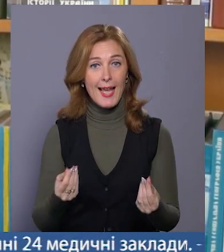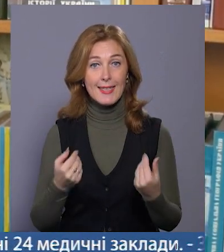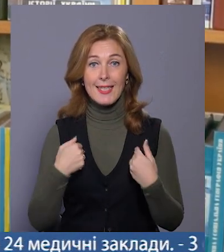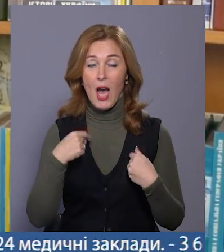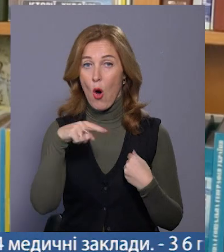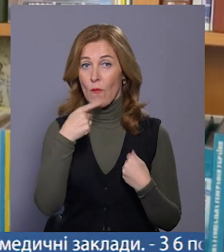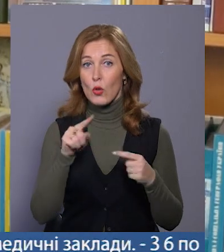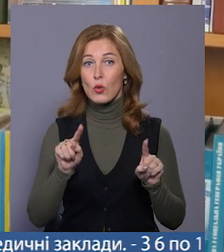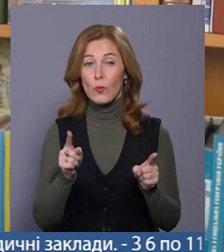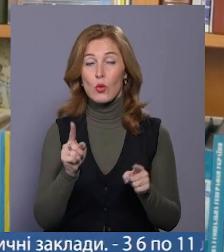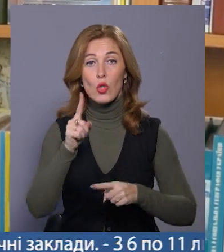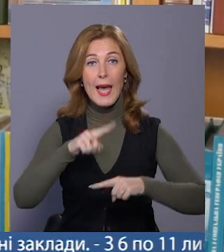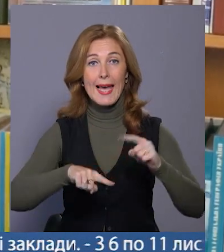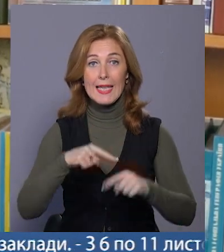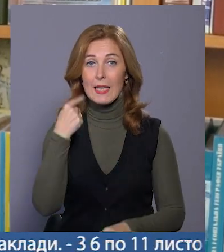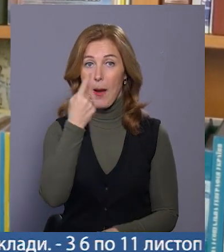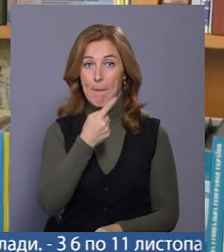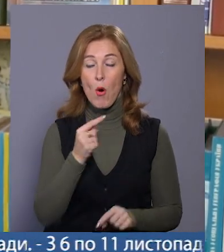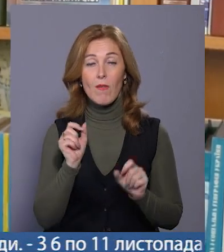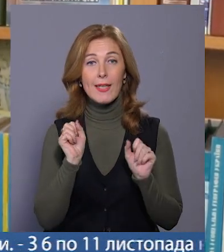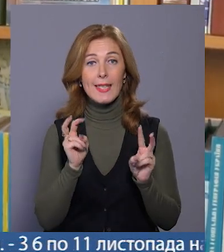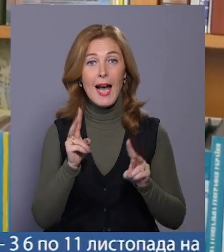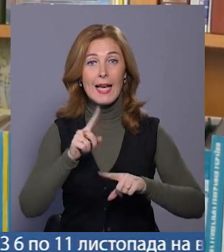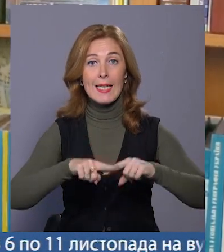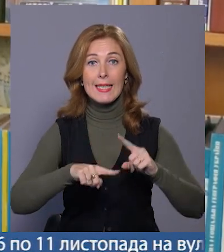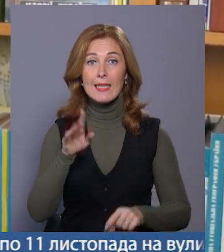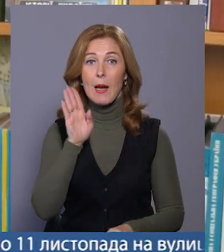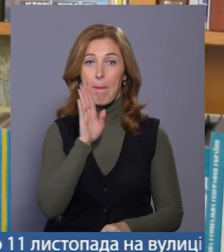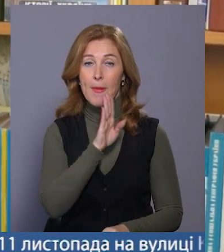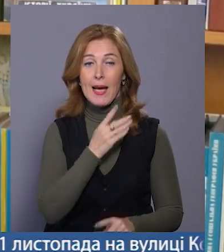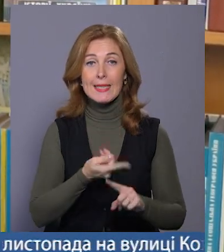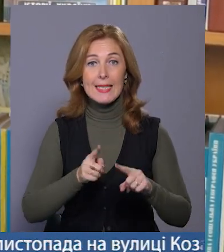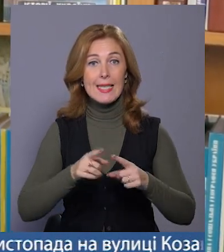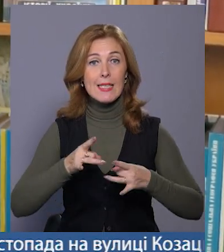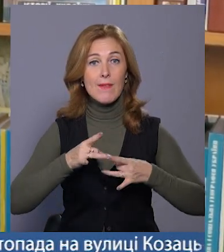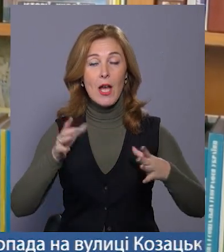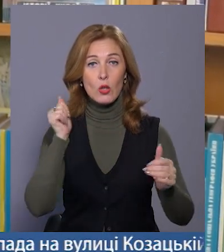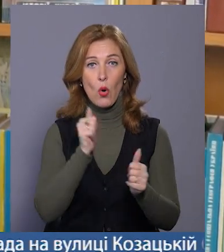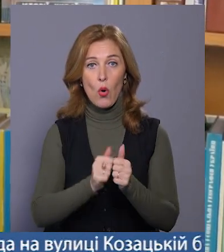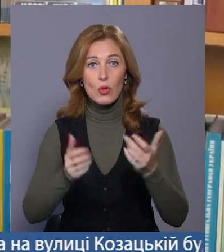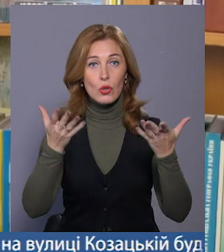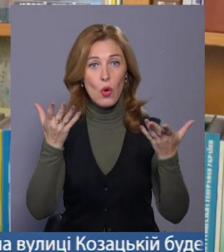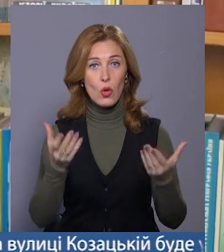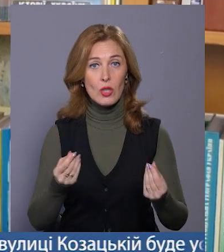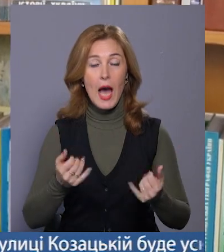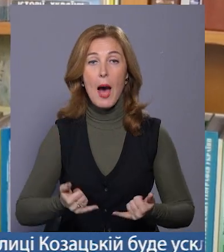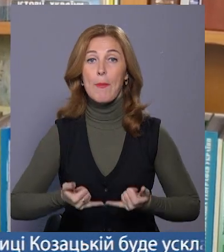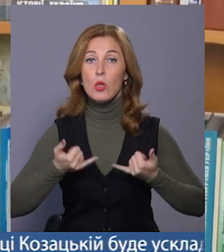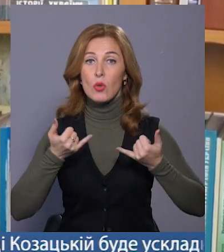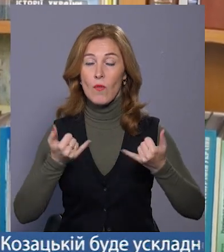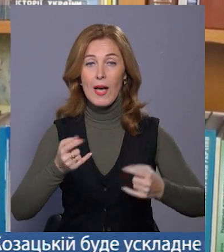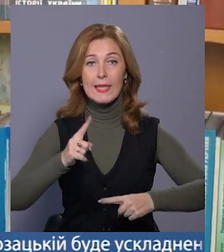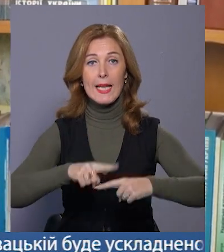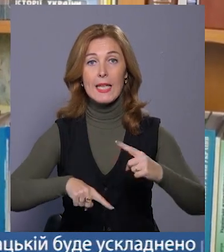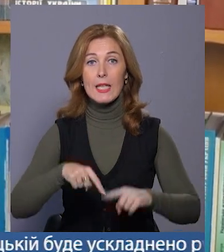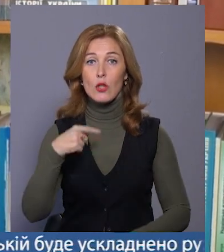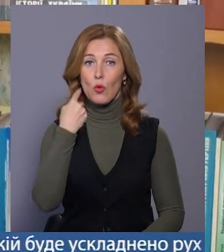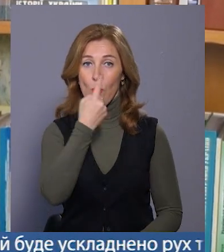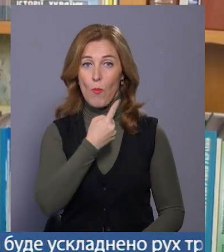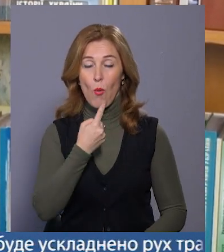мова, як рідна мати, це свято кожного дня. А пошанувати рідну мову, ну,